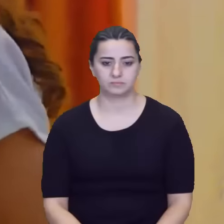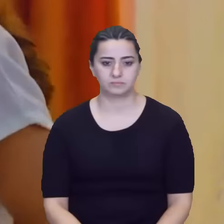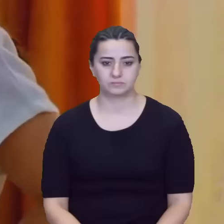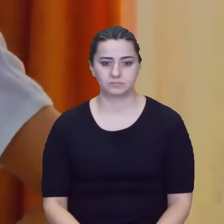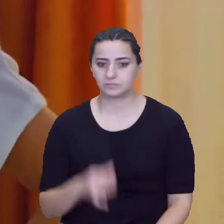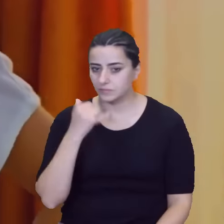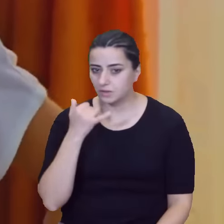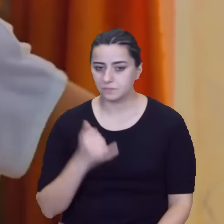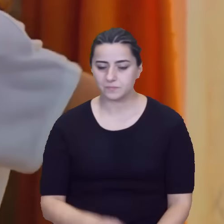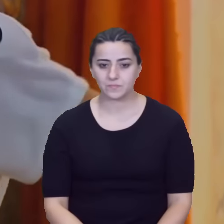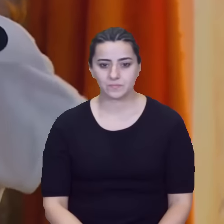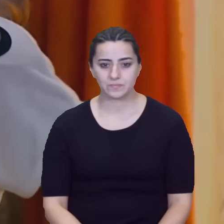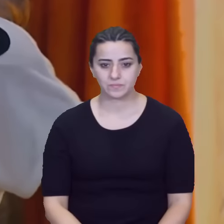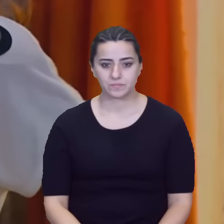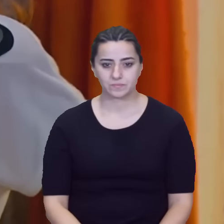Alo.